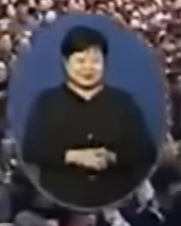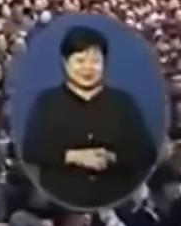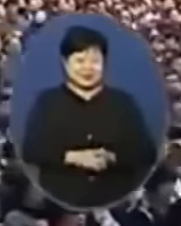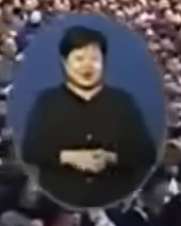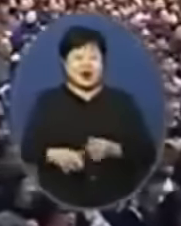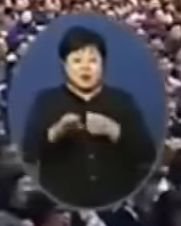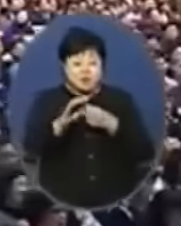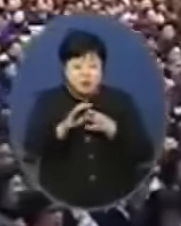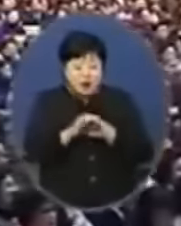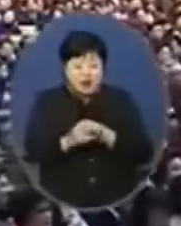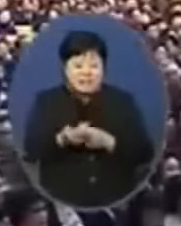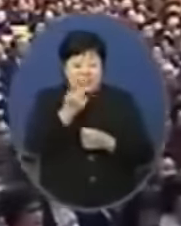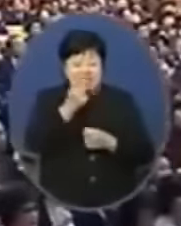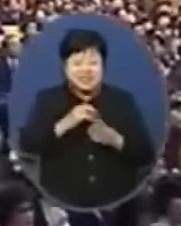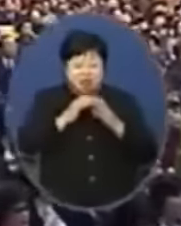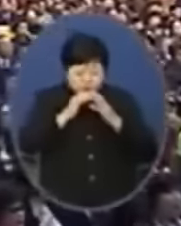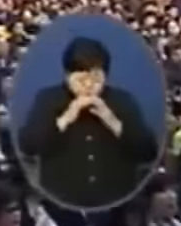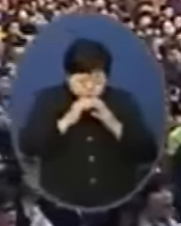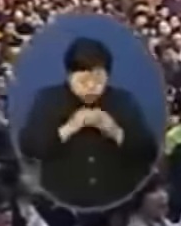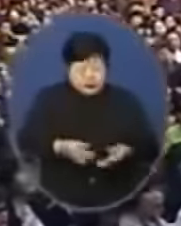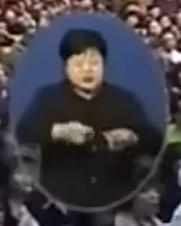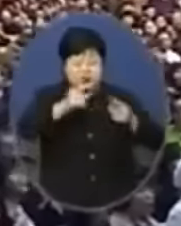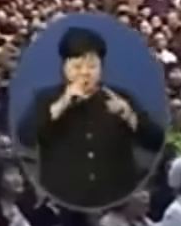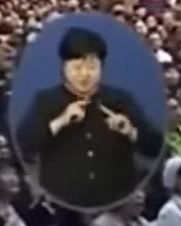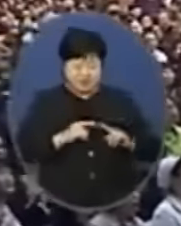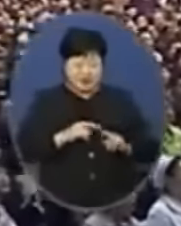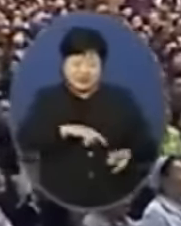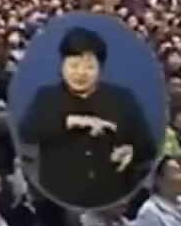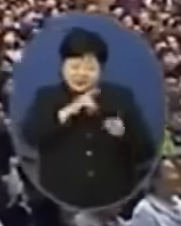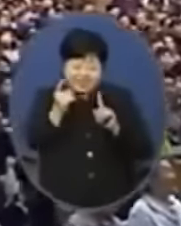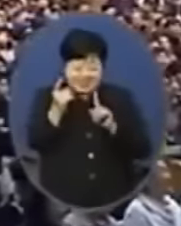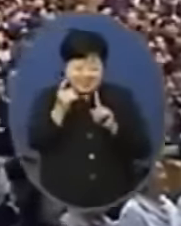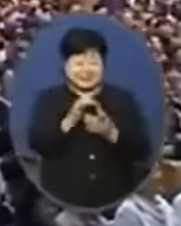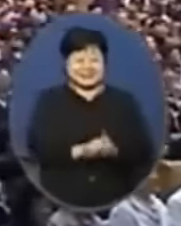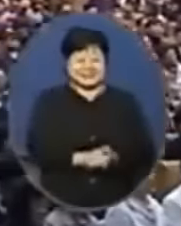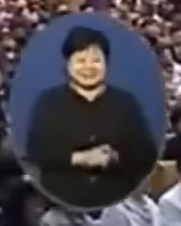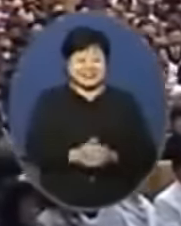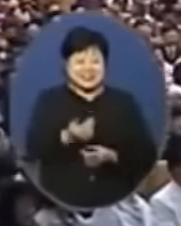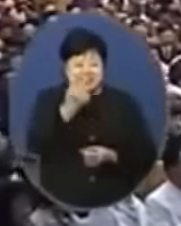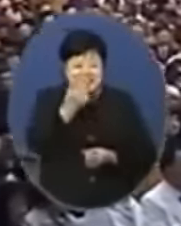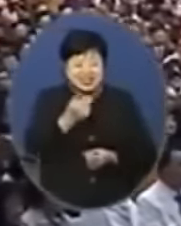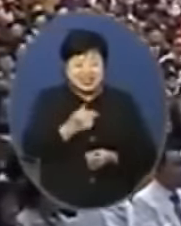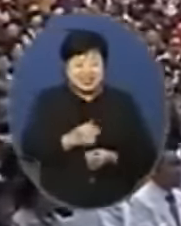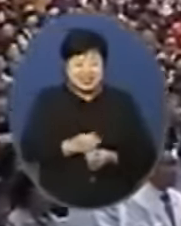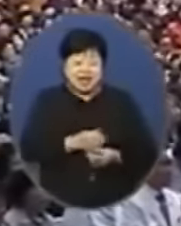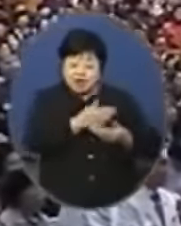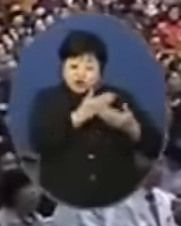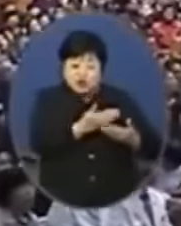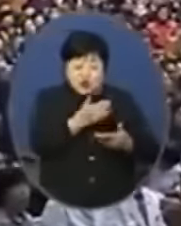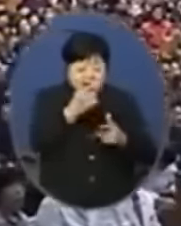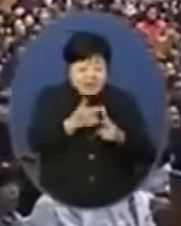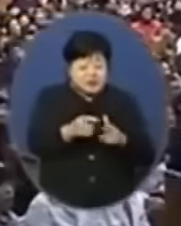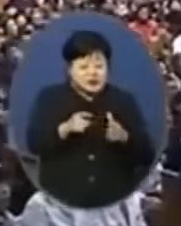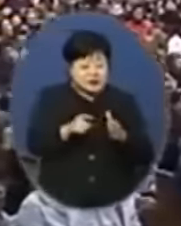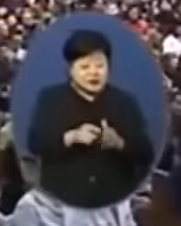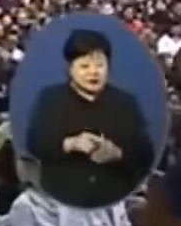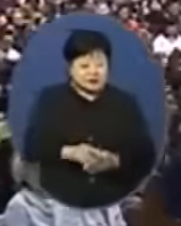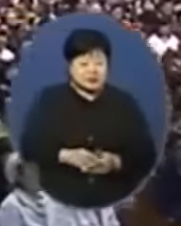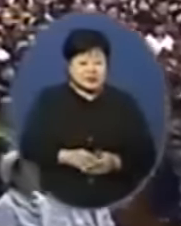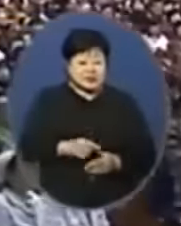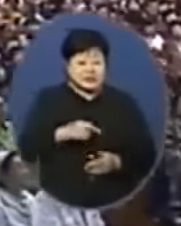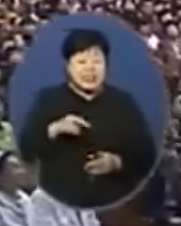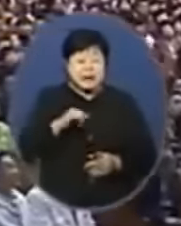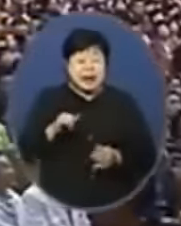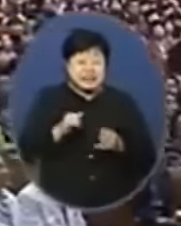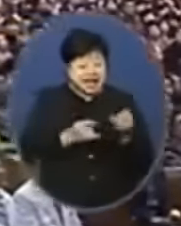그러면 생기가 불어오는 것입니다. 살아나는 것입니다. 생기가 대단히 중요한 것입니다. 예수님께서 사마리아